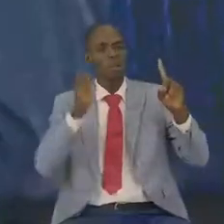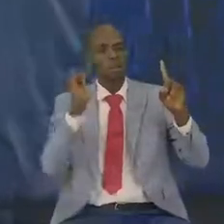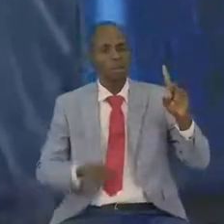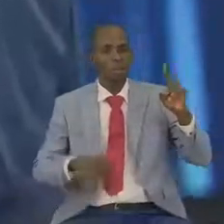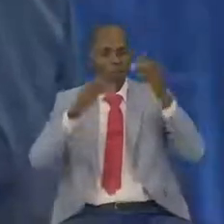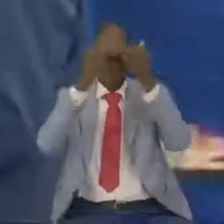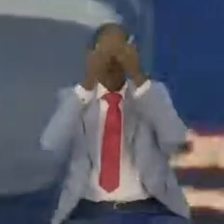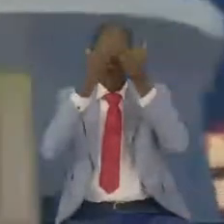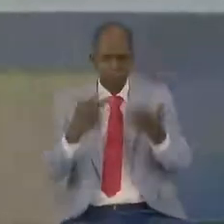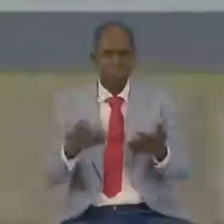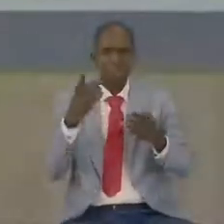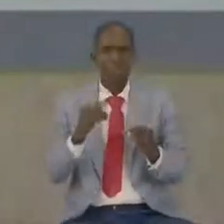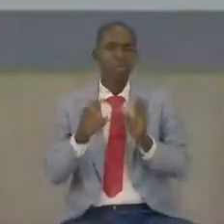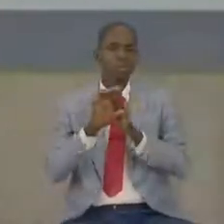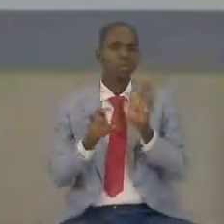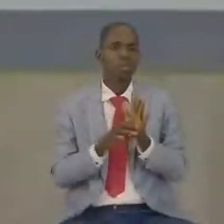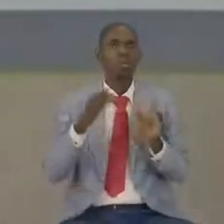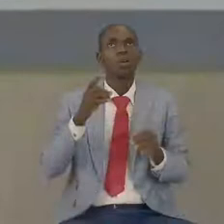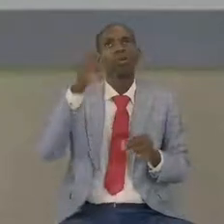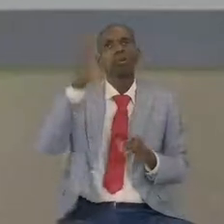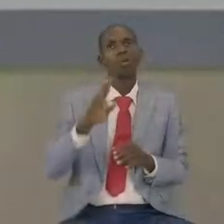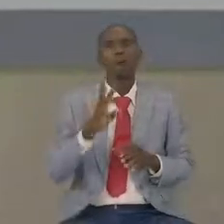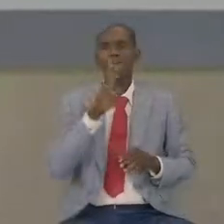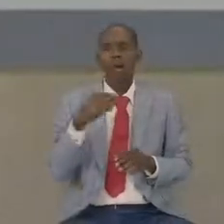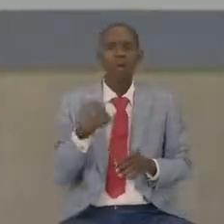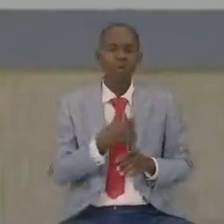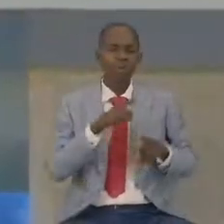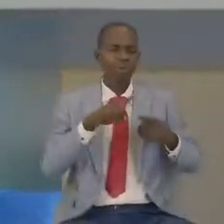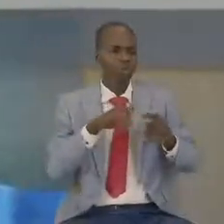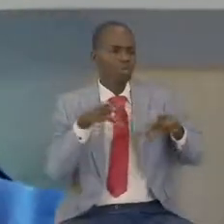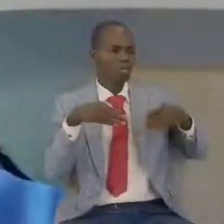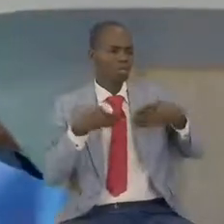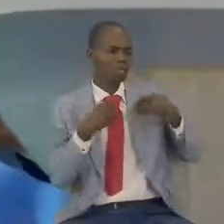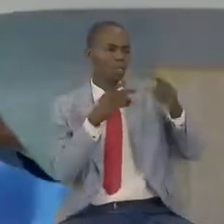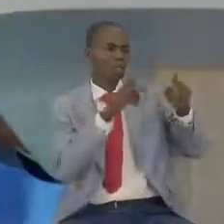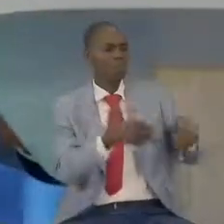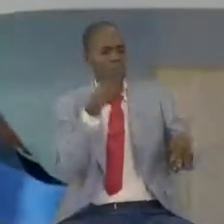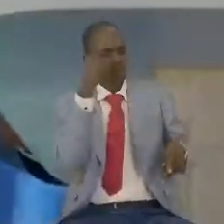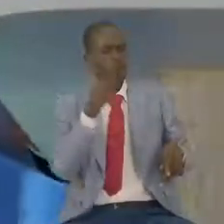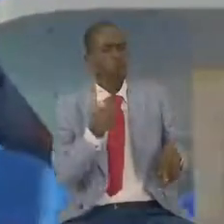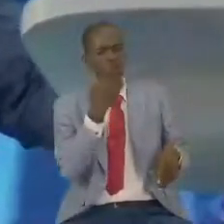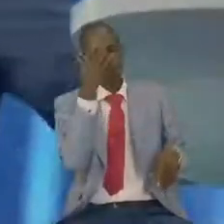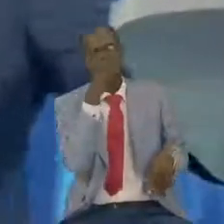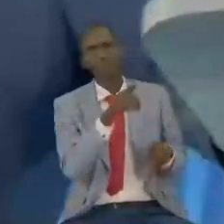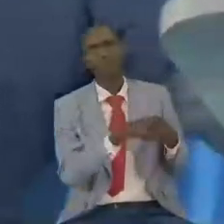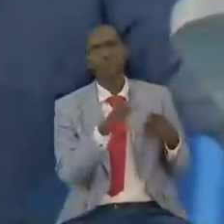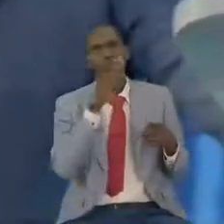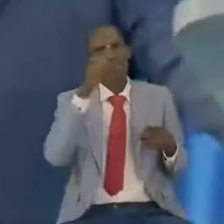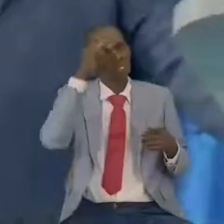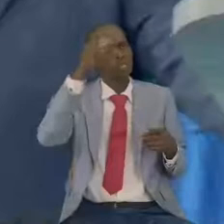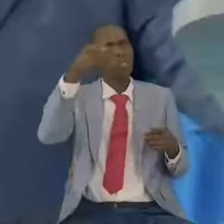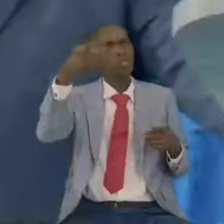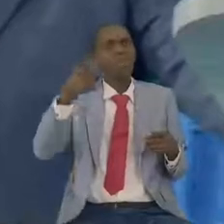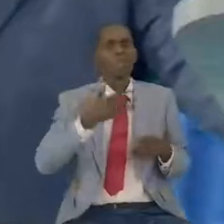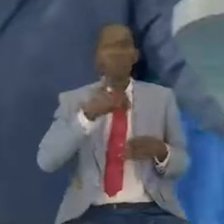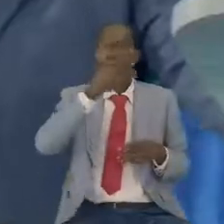Dieu. Est-ce que nous voulons accepter ce que tu dis parce que tu es un théologien et maintenant nous allons oublier ce que Dieu